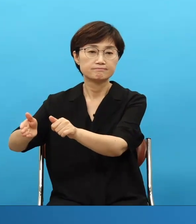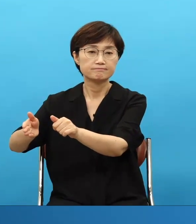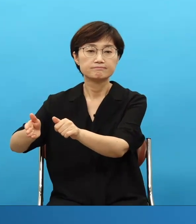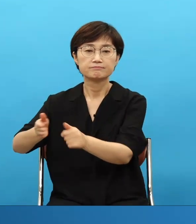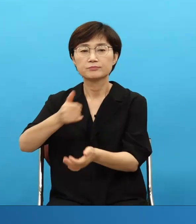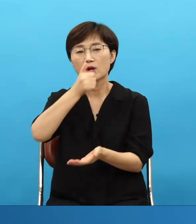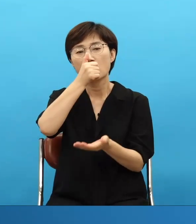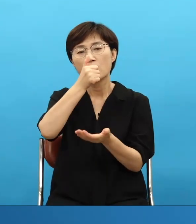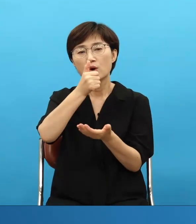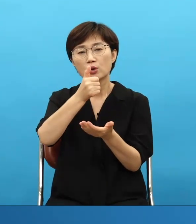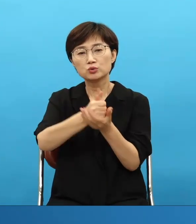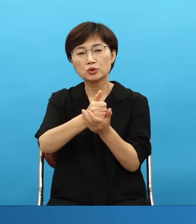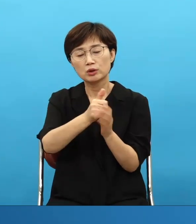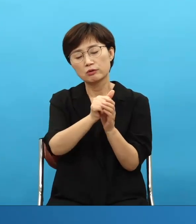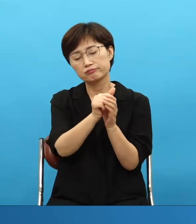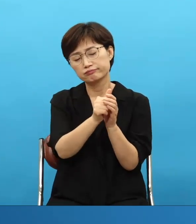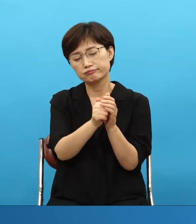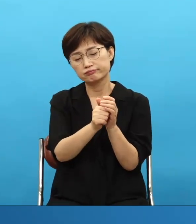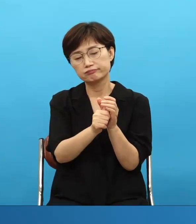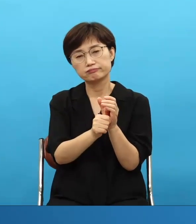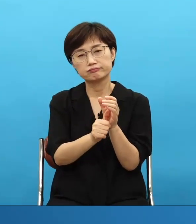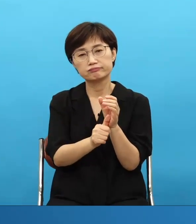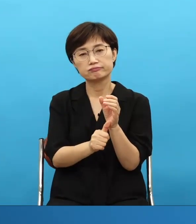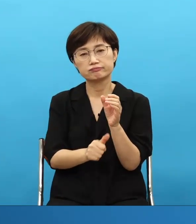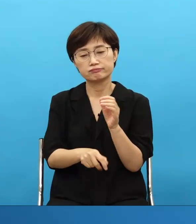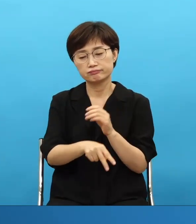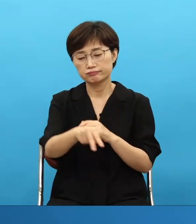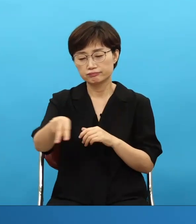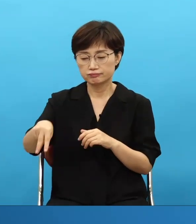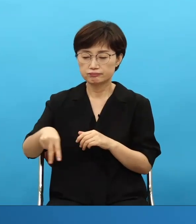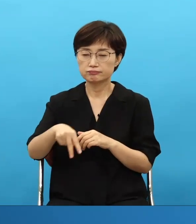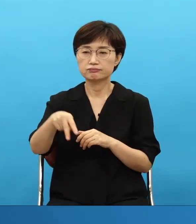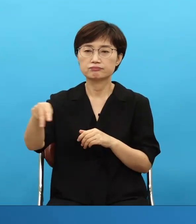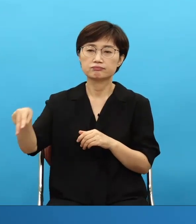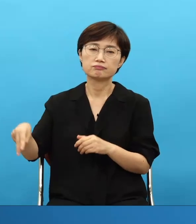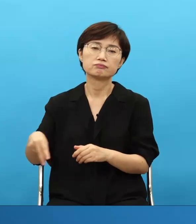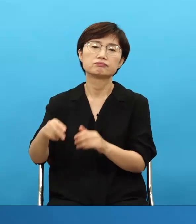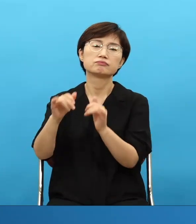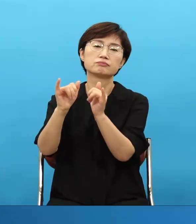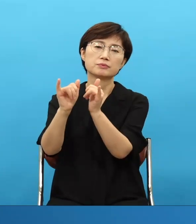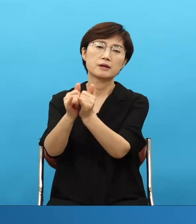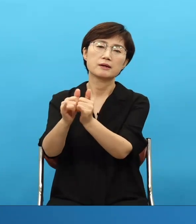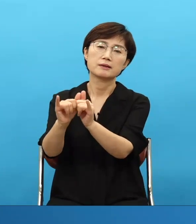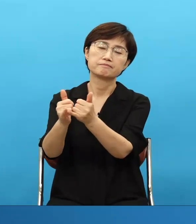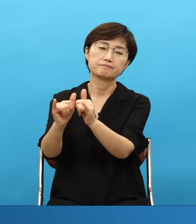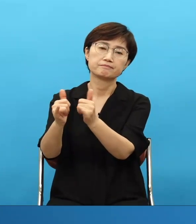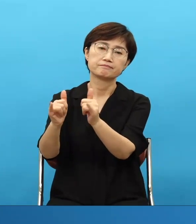주